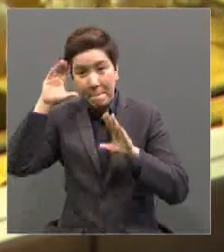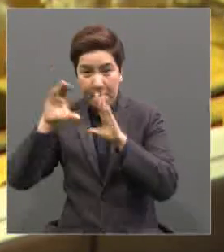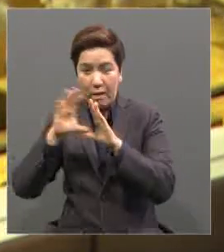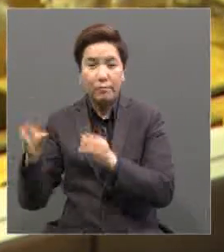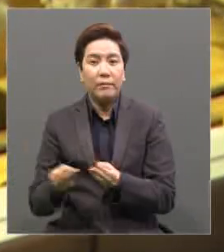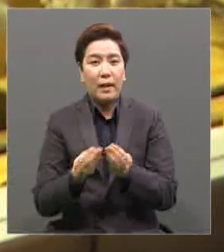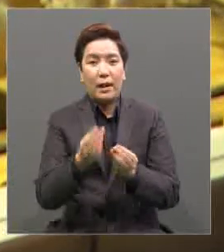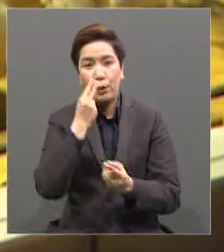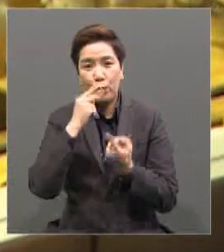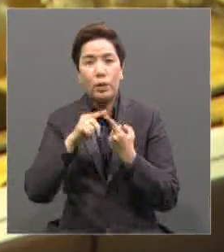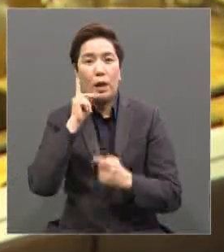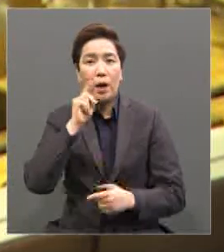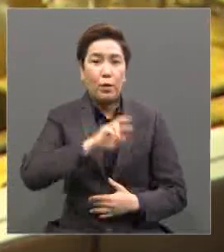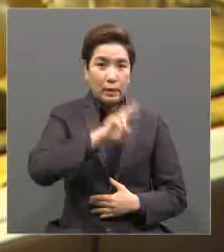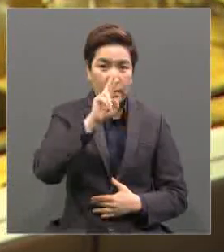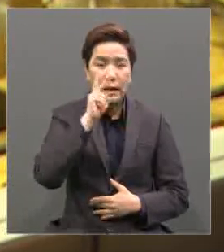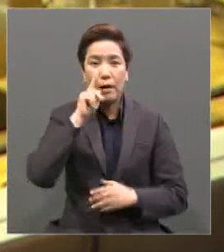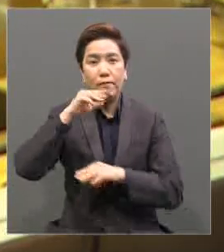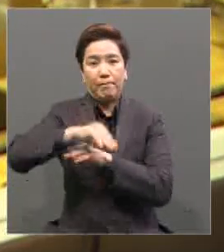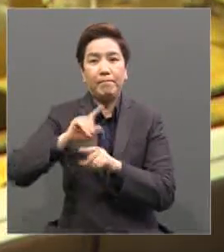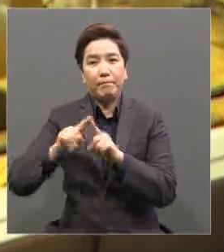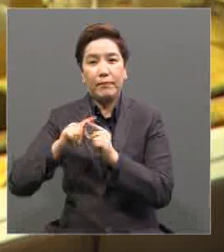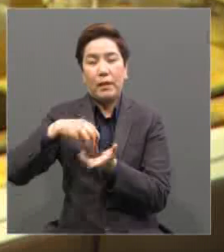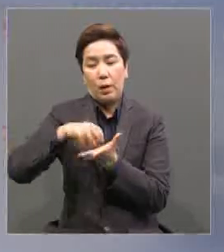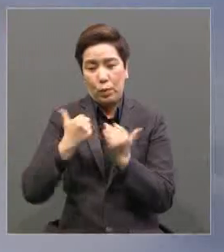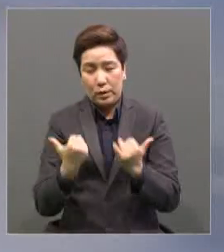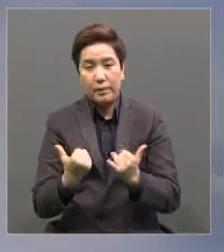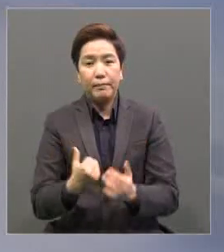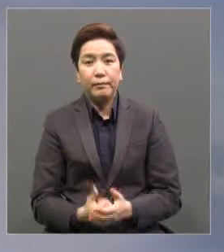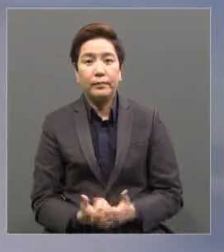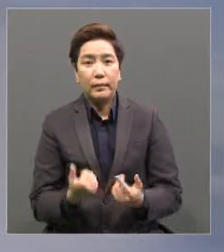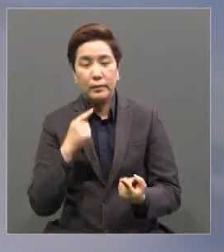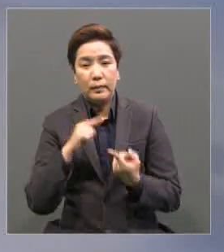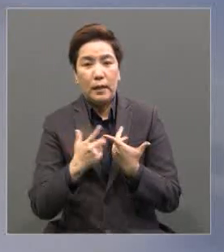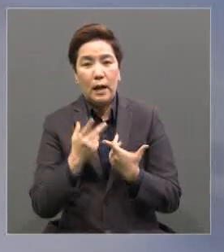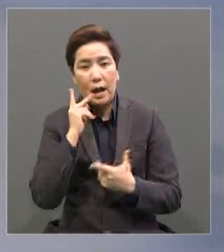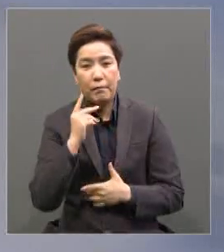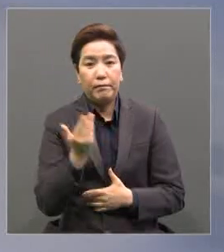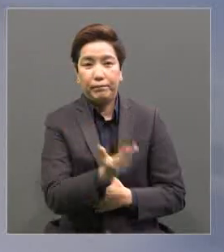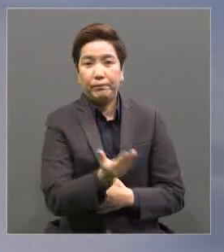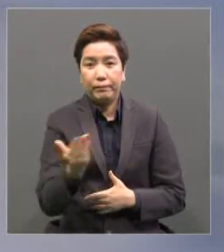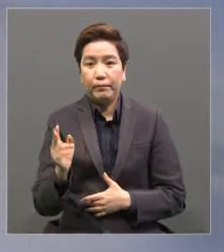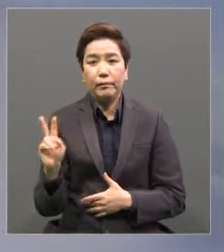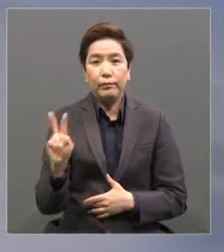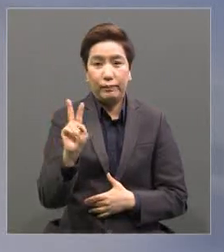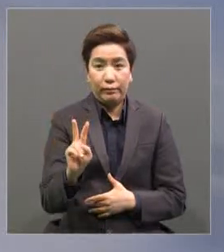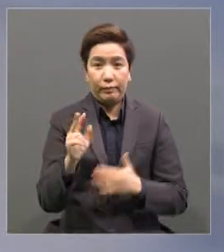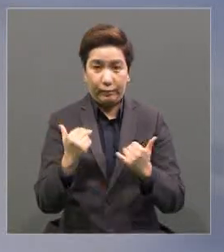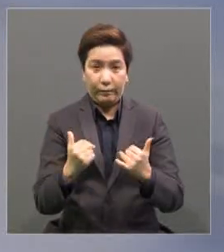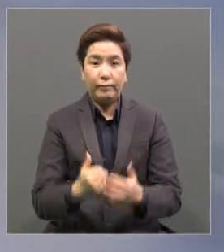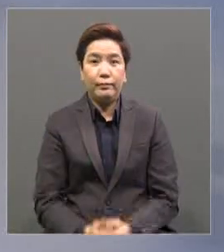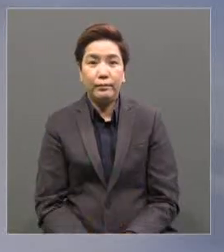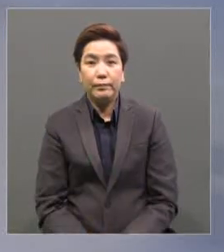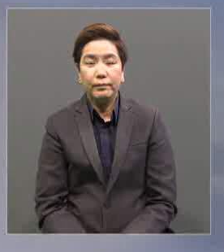ากคุณผู้ชมในข่าวเที่ยงและก็ข่าวอื่นๆอีกต่อไปครับใน NPT News ครับช่วงนี้เดี๋ยวกลับไปทางคุณอากิระและคุณปัทมาพรก่อนครับ